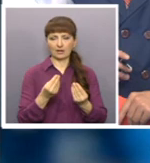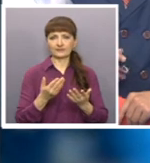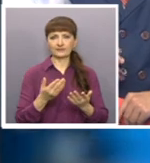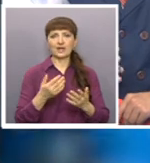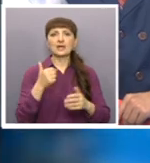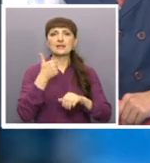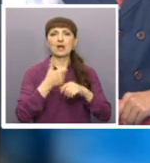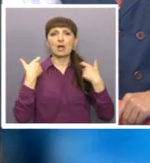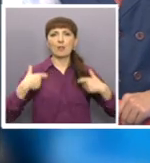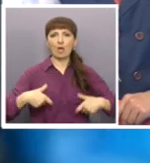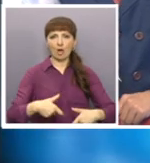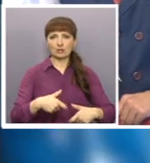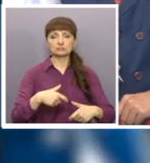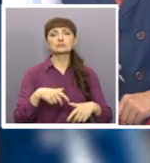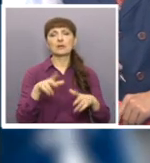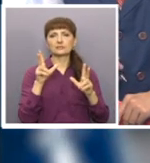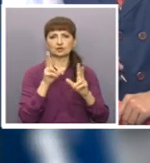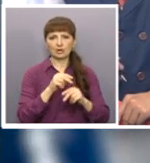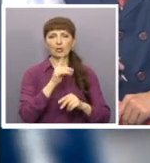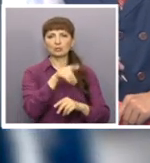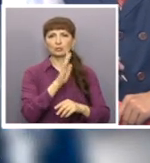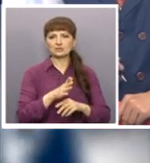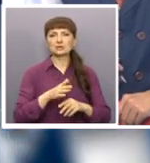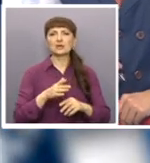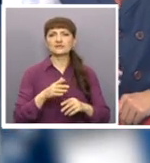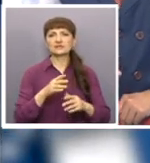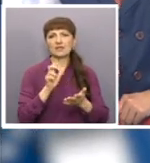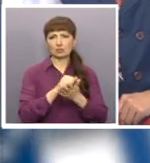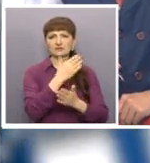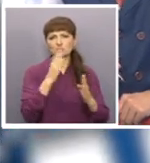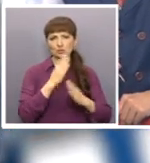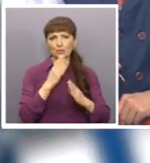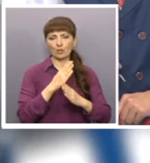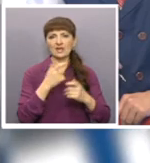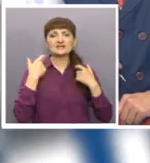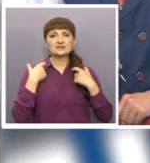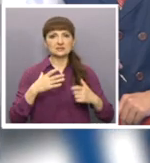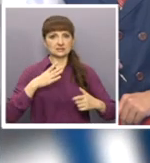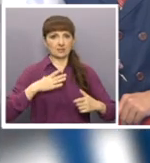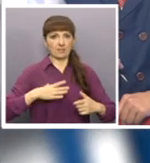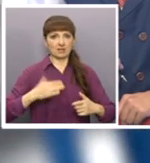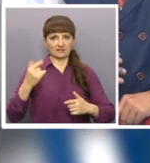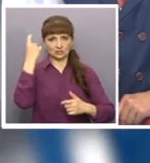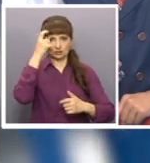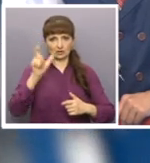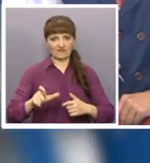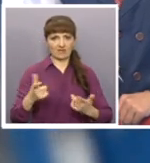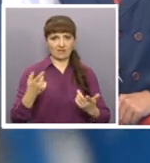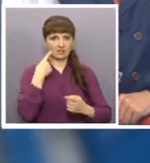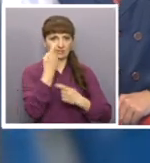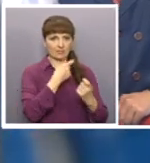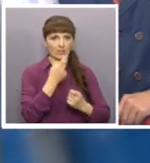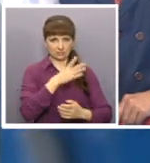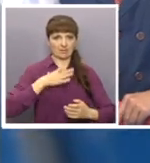Генерал-майор пообещал, что лично займется судьбой молодого полицейского. Неужели сержант должен был терпеть выходку нетрезвого гражданина,